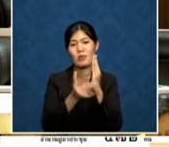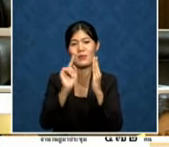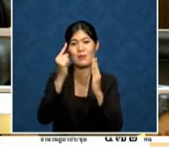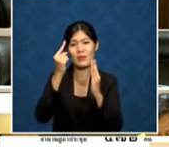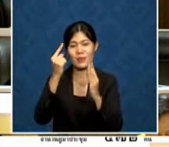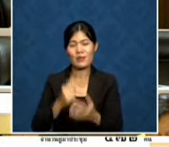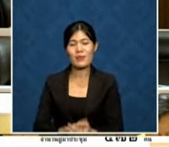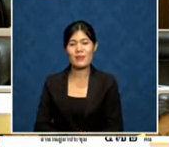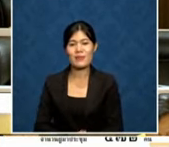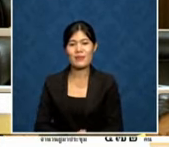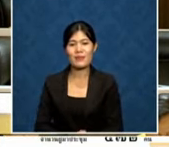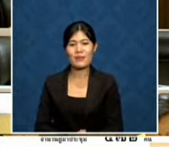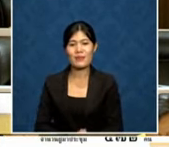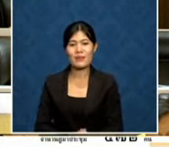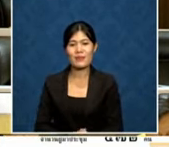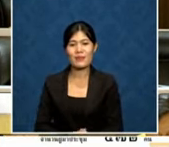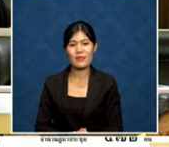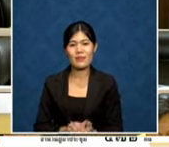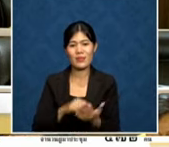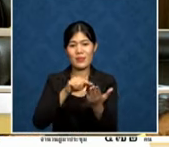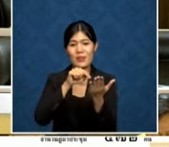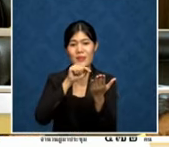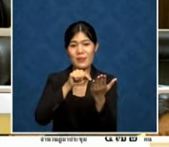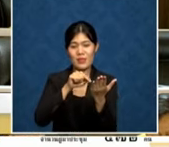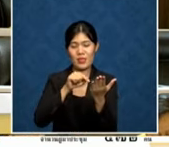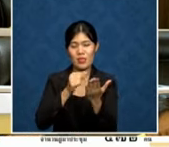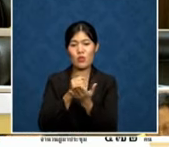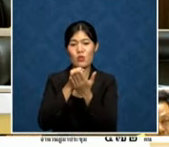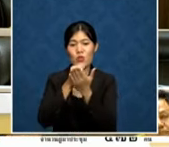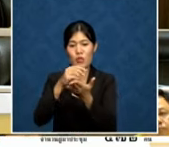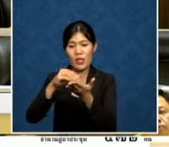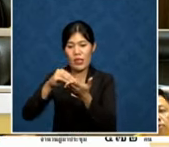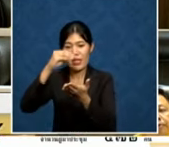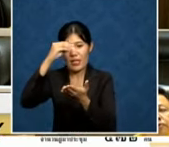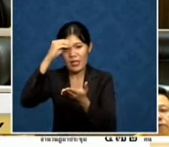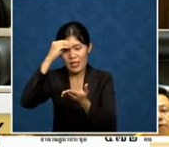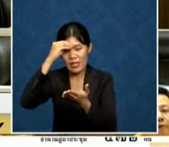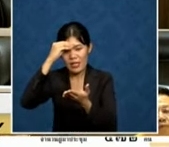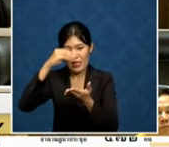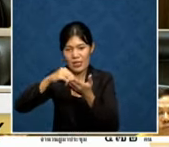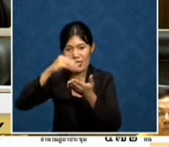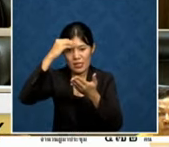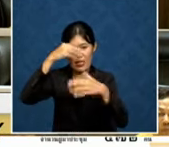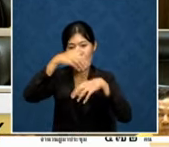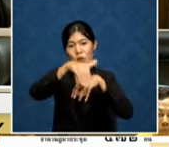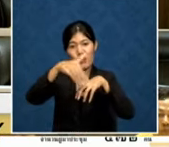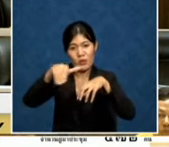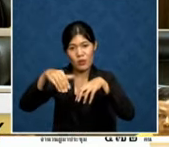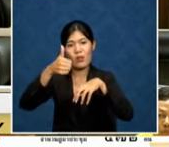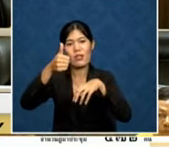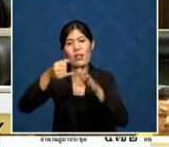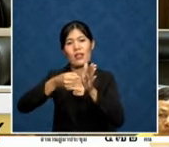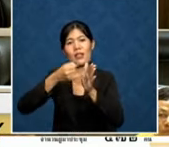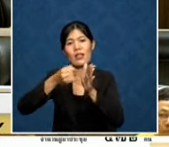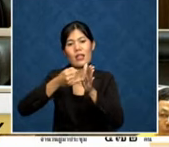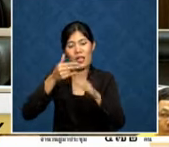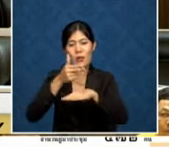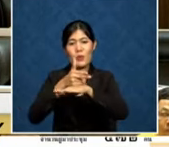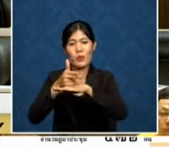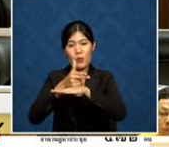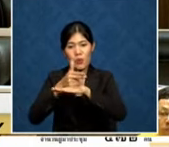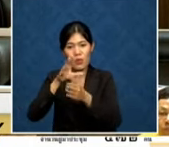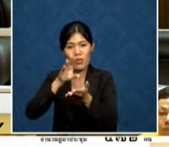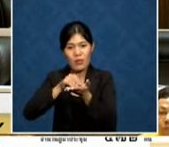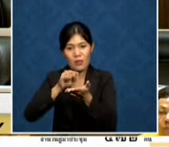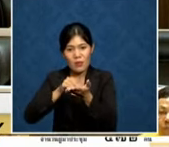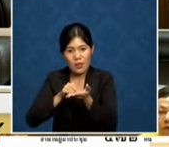นี้จะช่วยให้การเรียนรู้ไม่จำกัดแค่ในห้องเรียนมีการสนับสนุนการเรียนรู้นอกห้องเรียนผ่านวดีโอบทเรียน